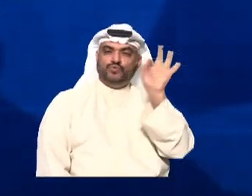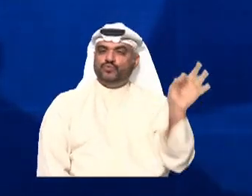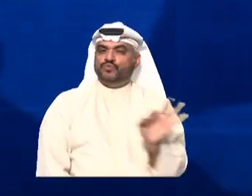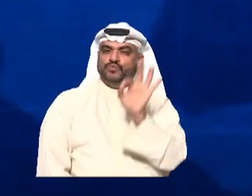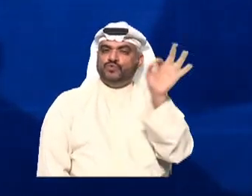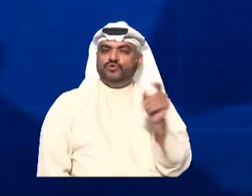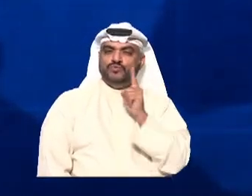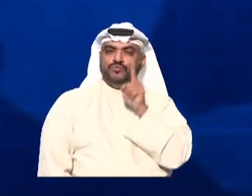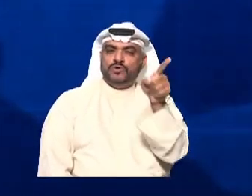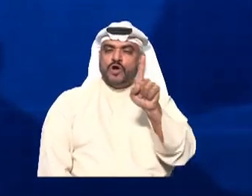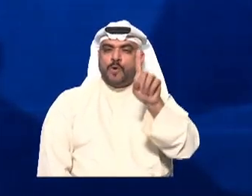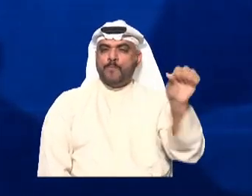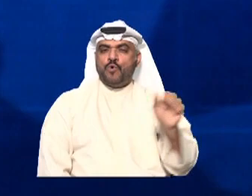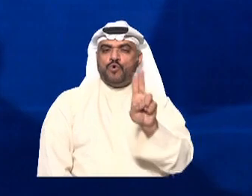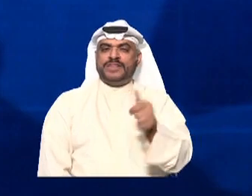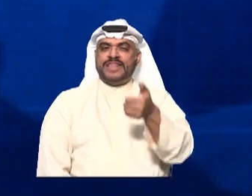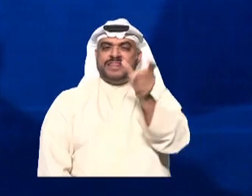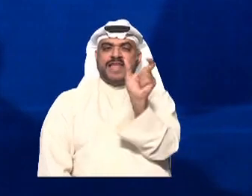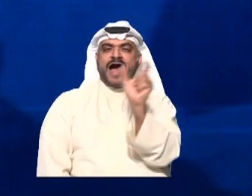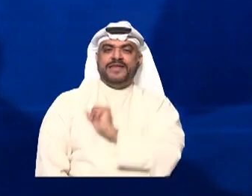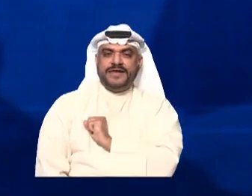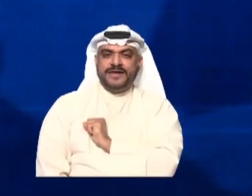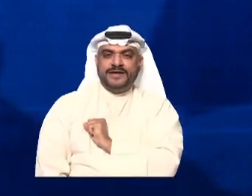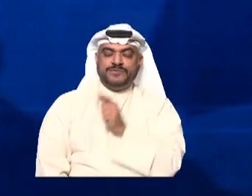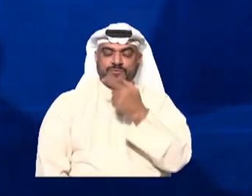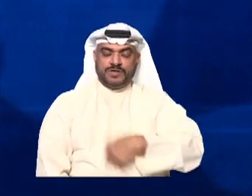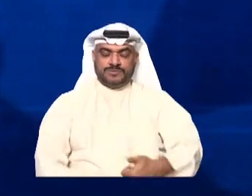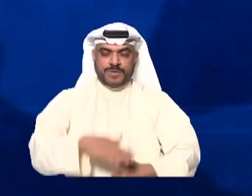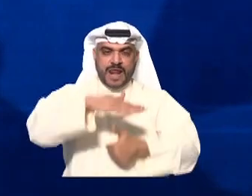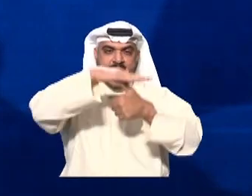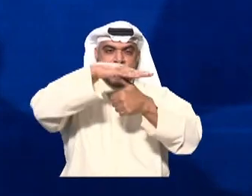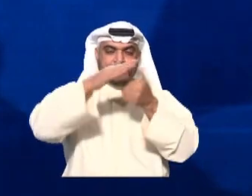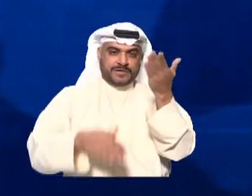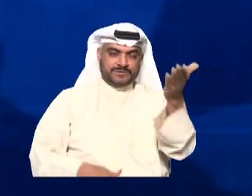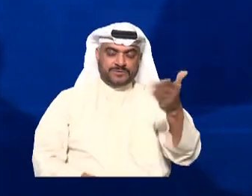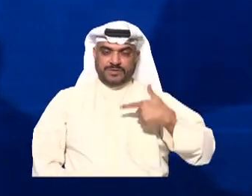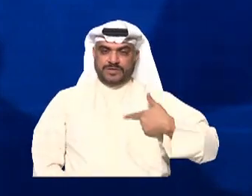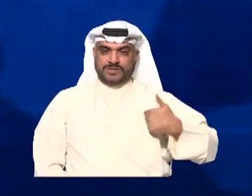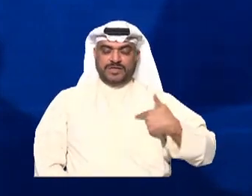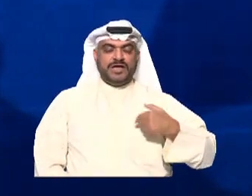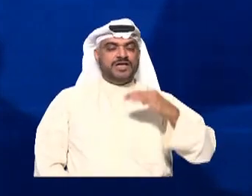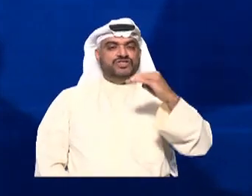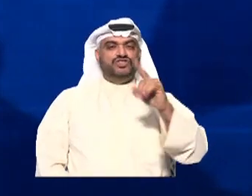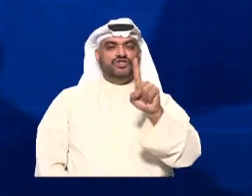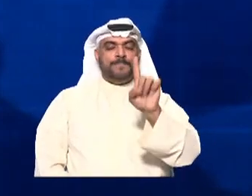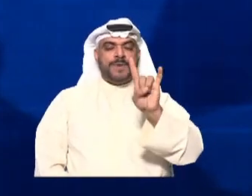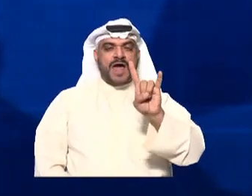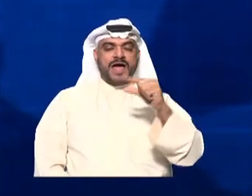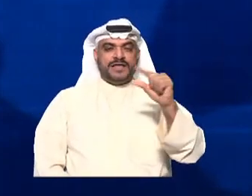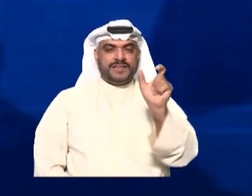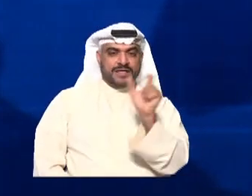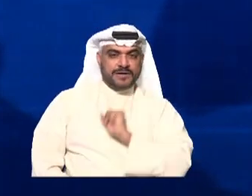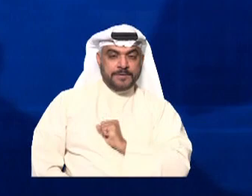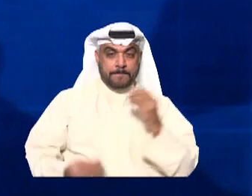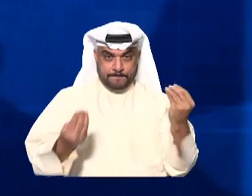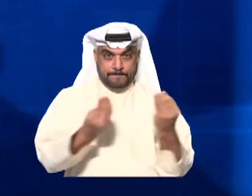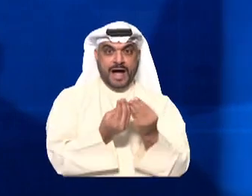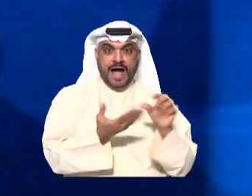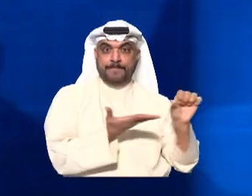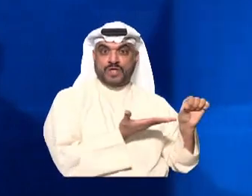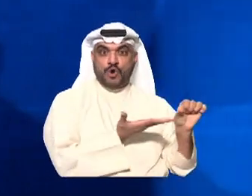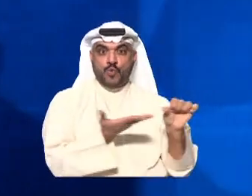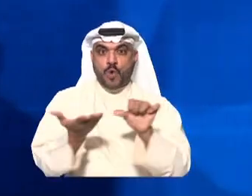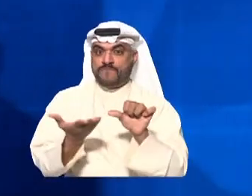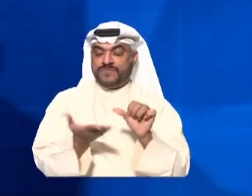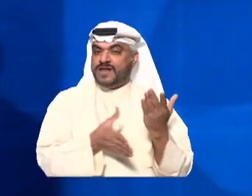مملكة بوتان الصديقة، صاحب السمو الملكي الأمير جيغلاوجين وانغتوك والوفد المرافق، وذلك